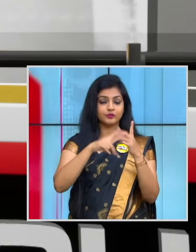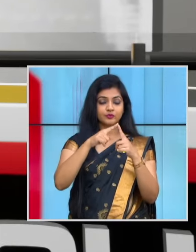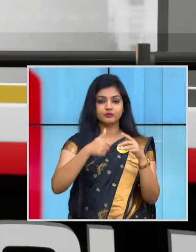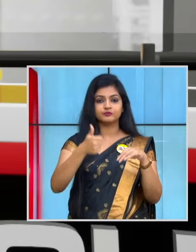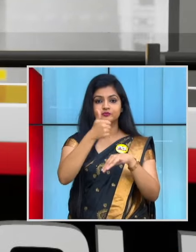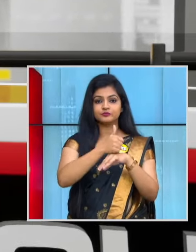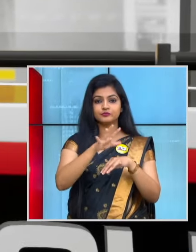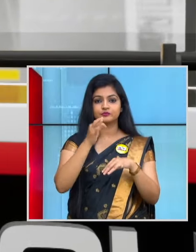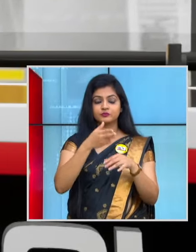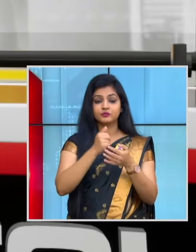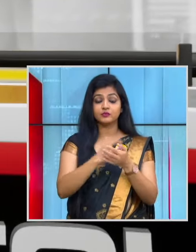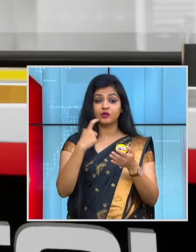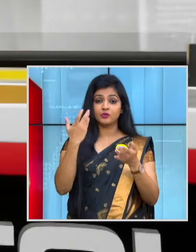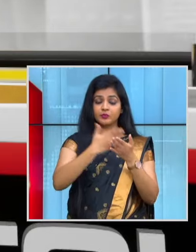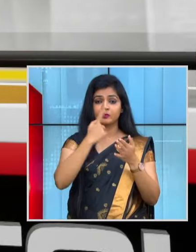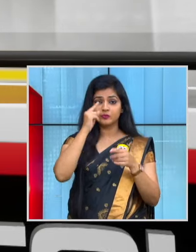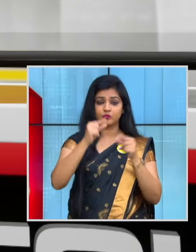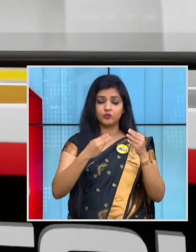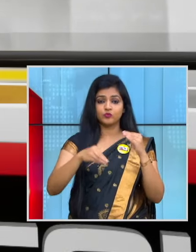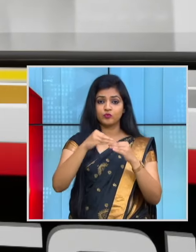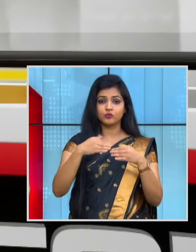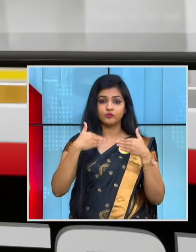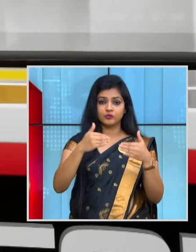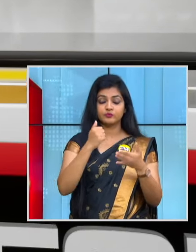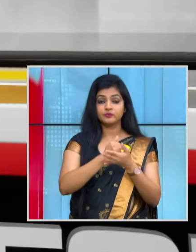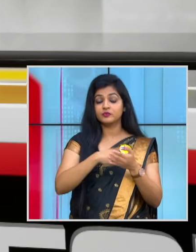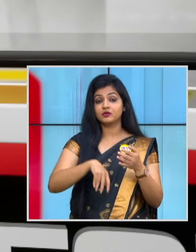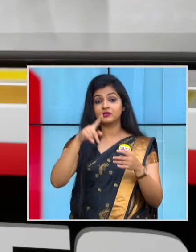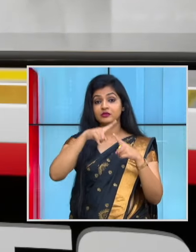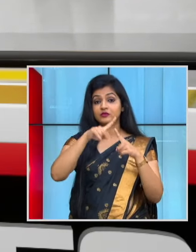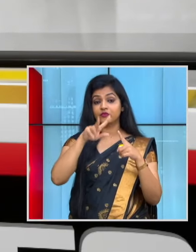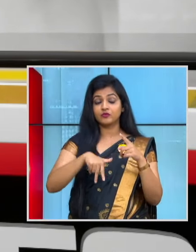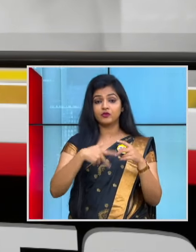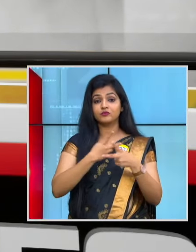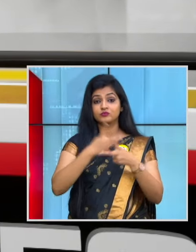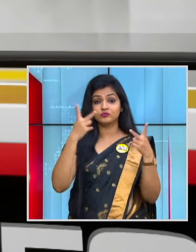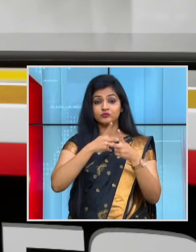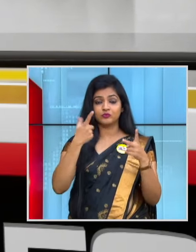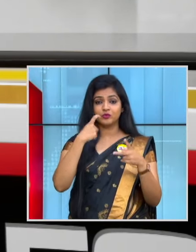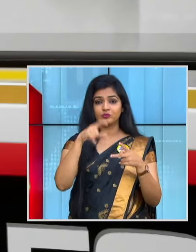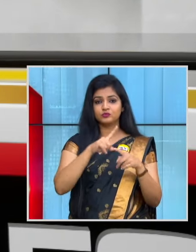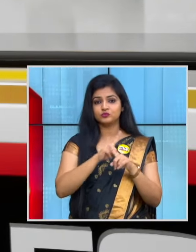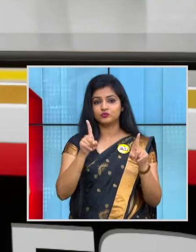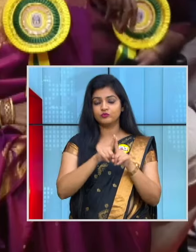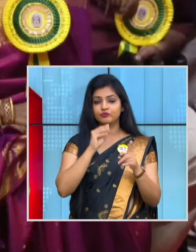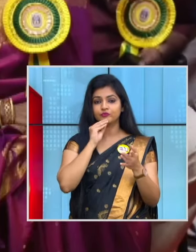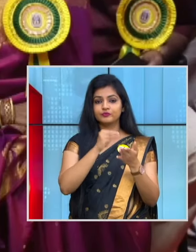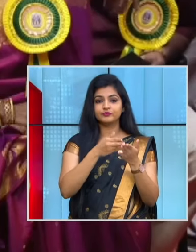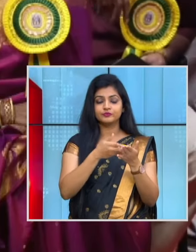അധ്യക്ഷ. പരാതികളുമായി സ്ത്രീകൾ മുന്നോട്ട് വരണമെന്നും ചാനലുകൾക്ക് മുന്നിൽ പരാതി പറയരുതെന്നും രോഹിണി ആവശ്യപ്പെട്ടു.